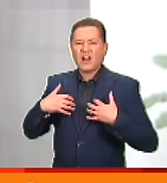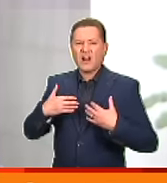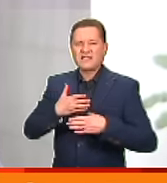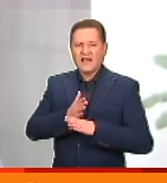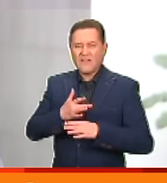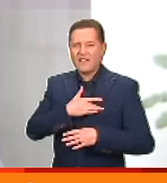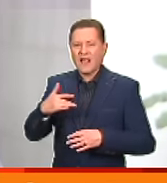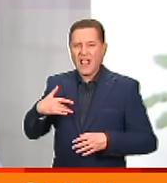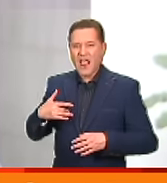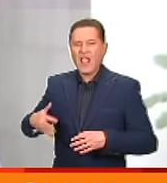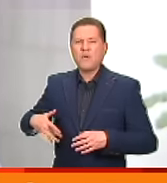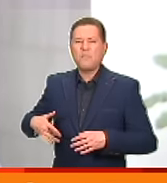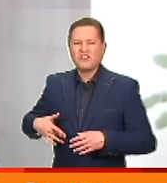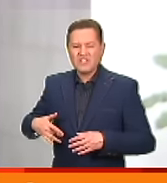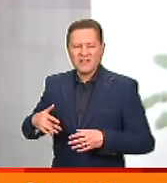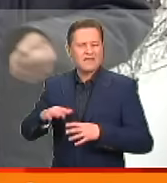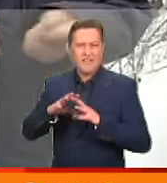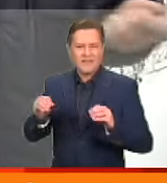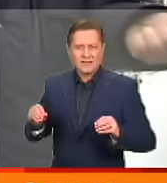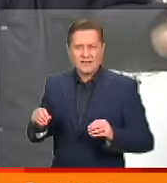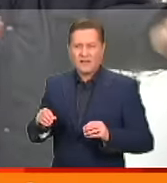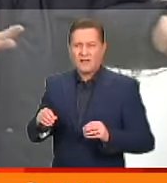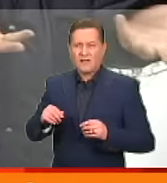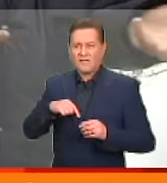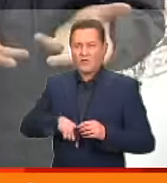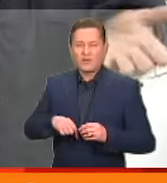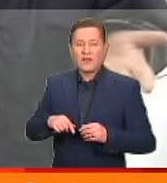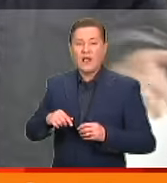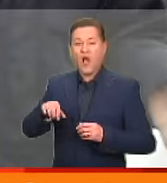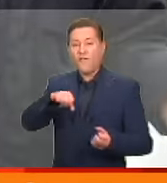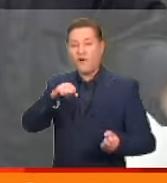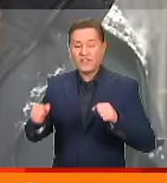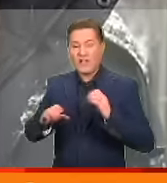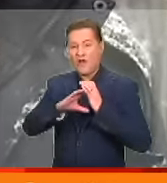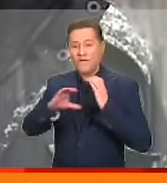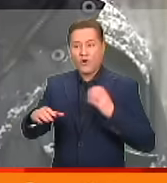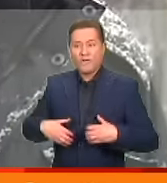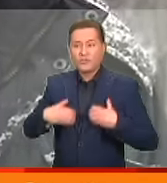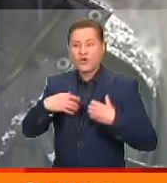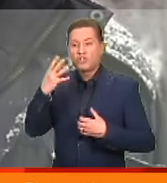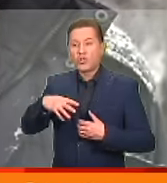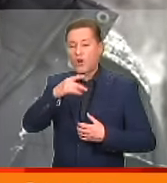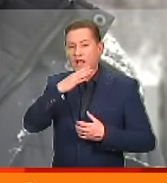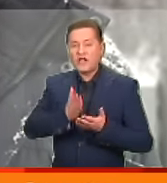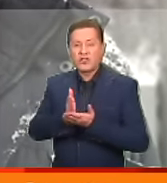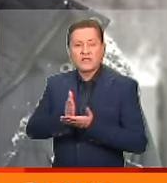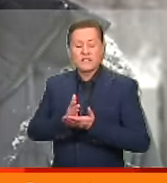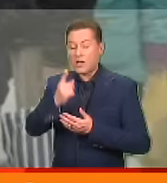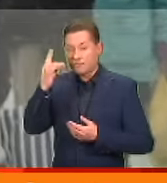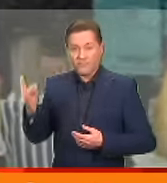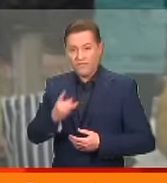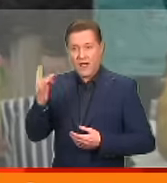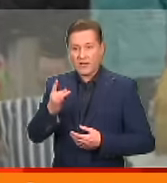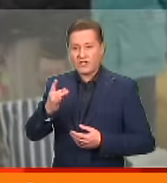розрив печінки, селезінки, нирки. Водій хури досі в шоку, каже, за 40-річний стаж таке з ним